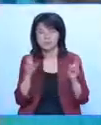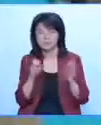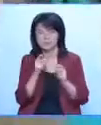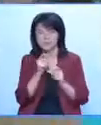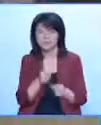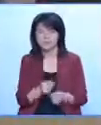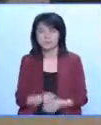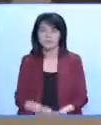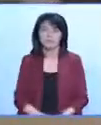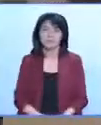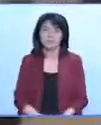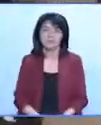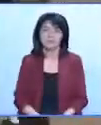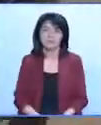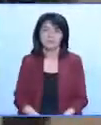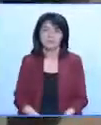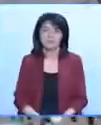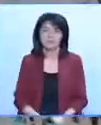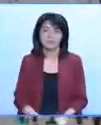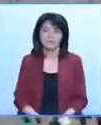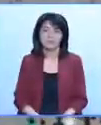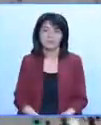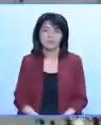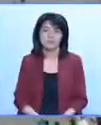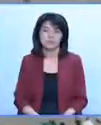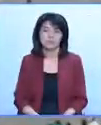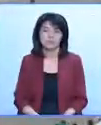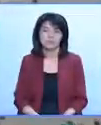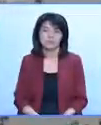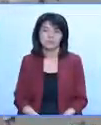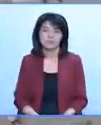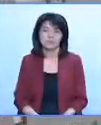арнаймыз, дейді мәдениеттегілер. Самал Қалиқызы, Ертіс Ақпарат, арнайы Ақсу қаласынан.